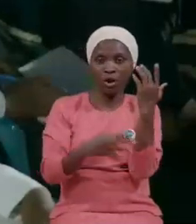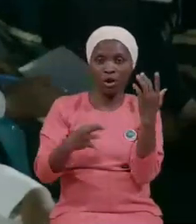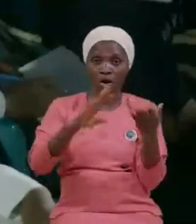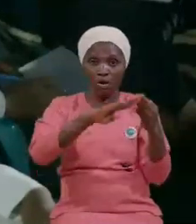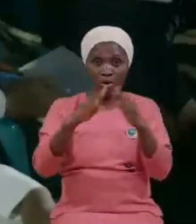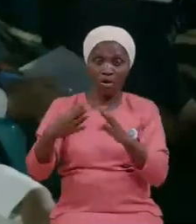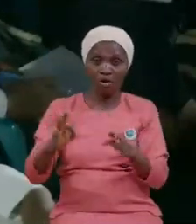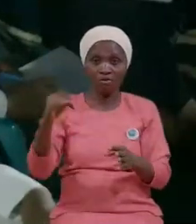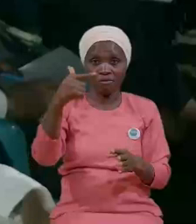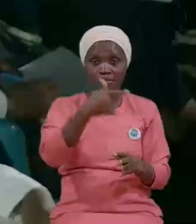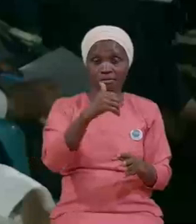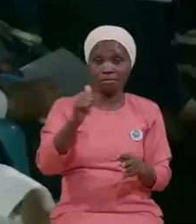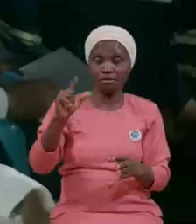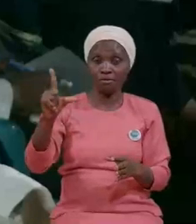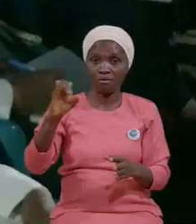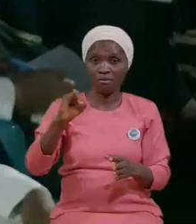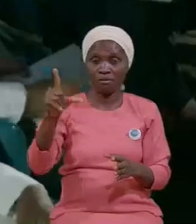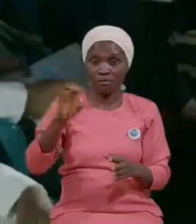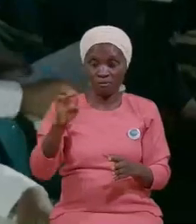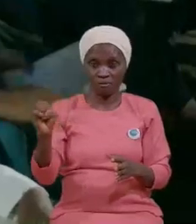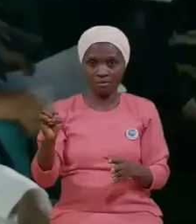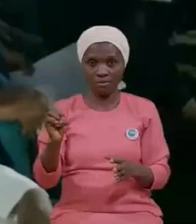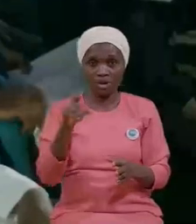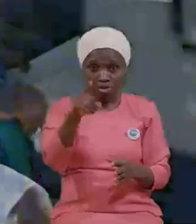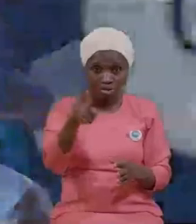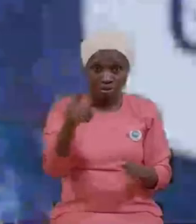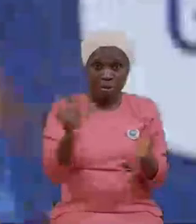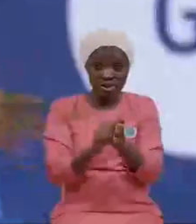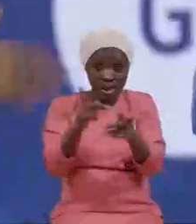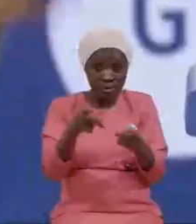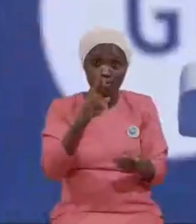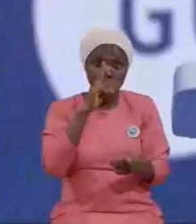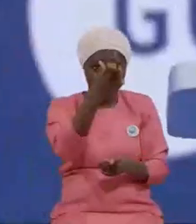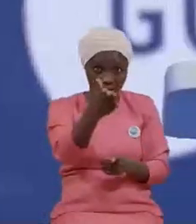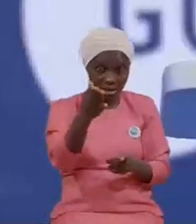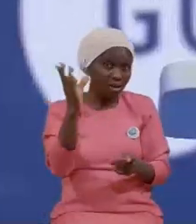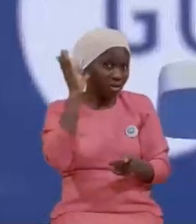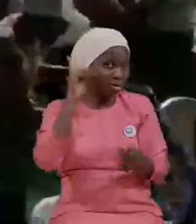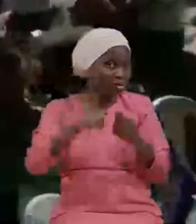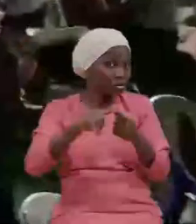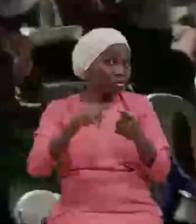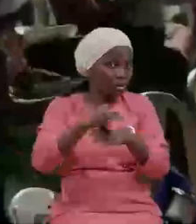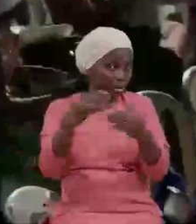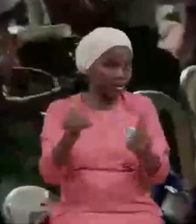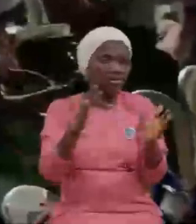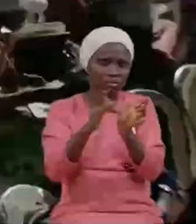Là où tu te trouves là-bas et tu écoutes le message, Jésus est là où tu es.